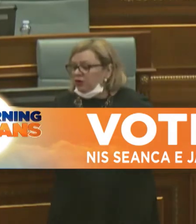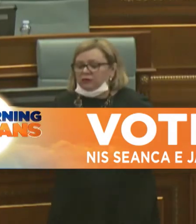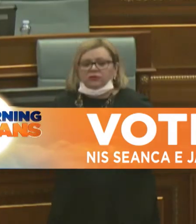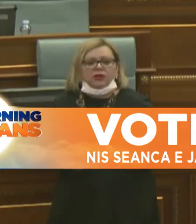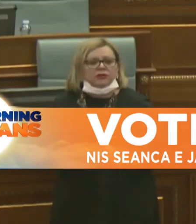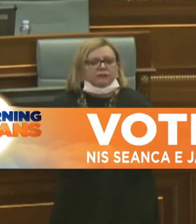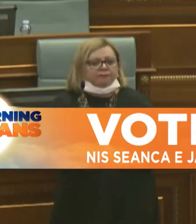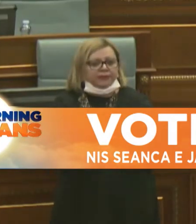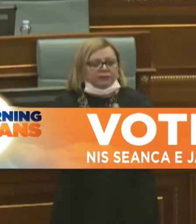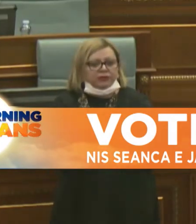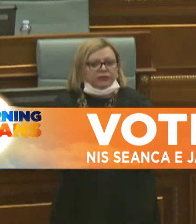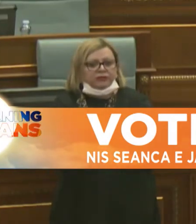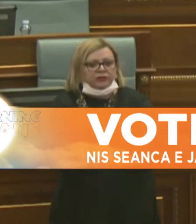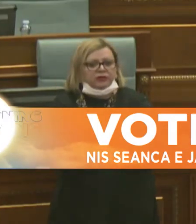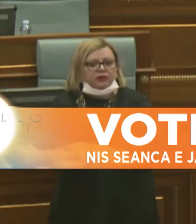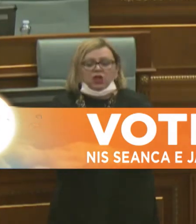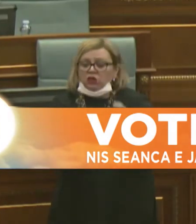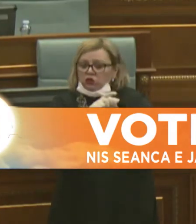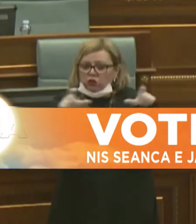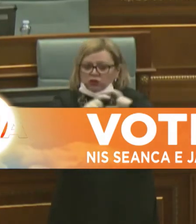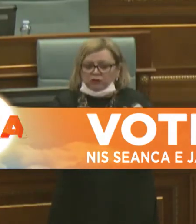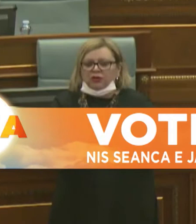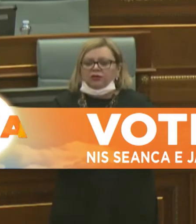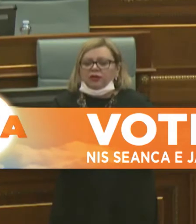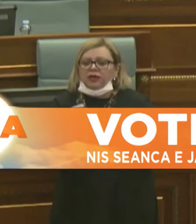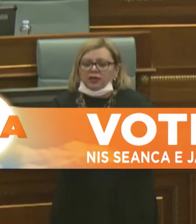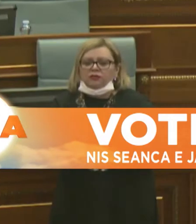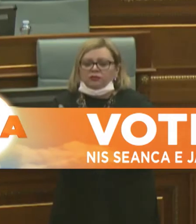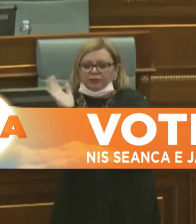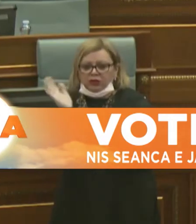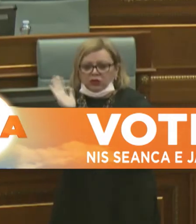deformojnë përfaqësimin e institucioneve që ata prezantojnë dhe përfaqësojnë.